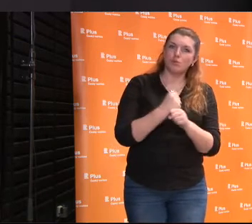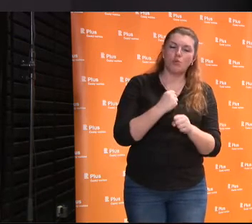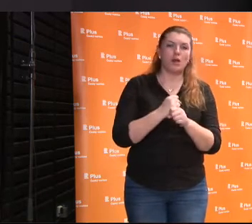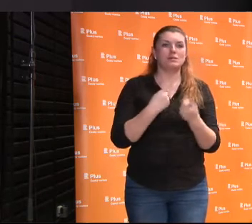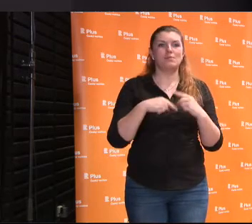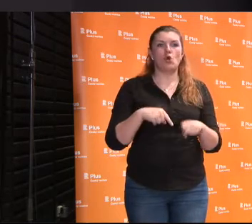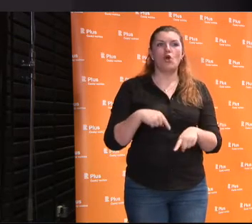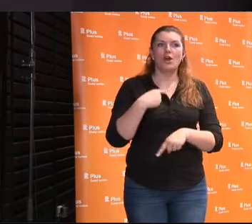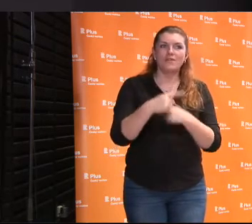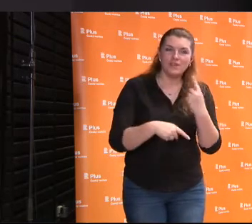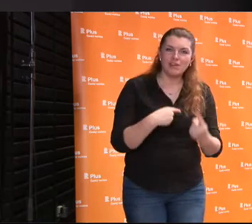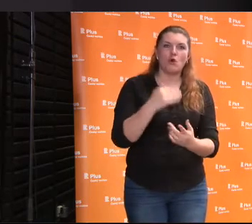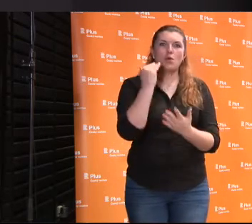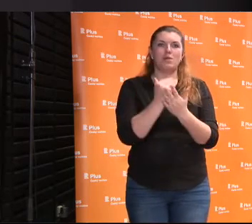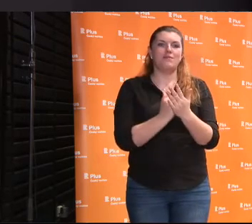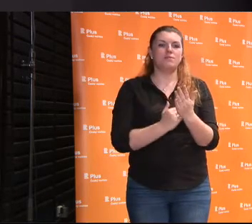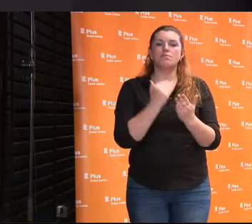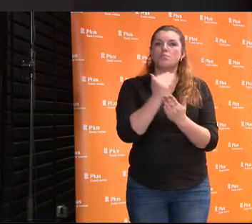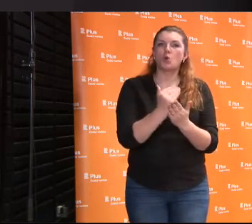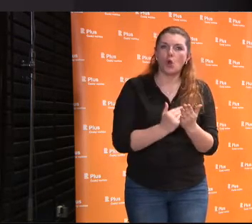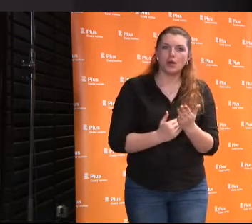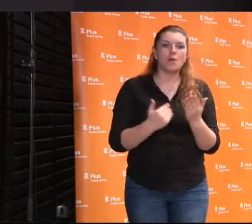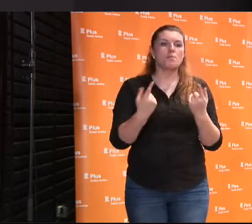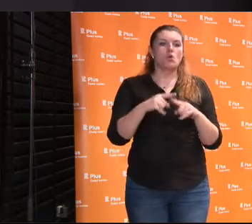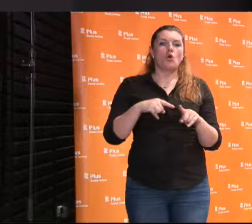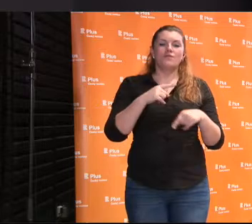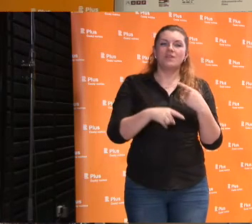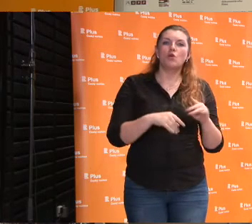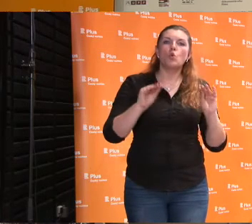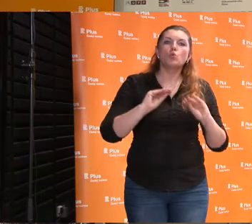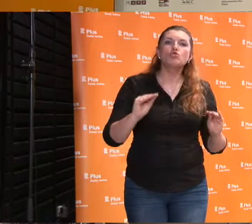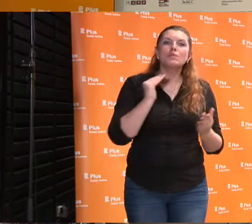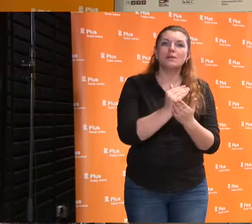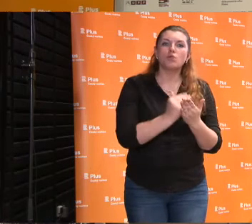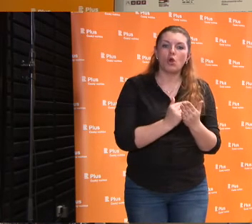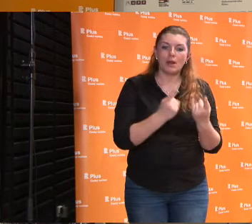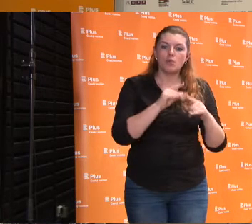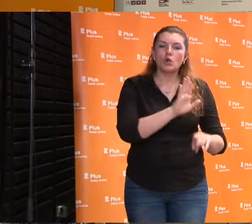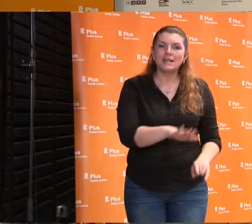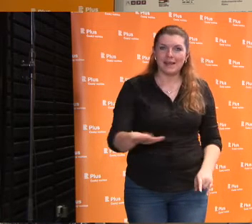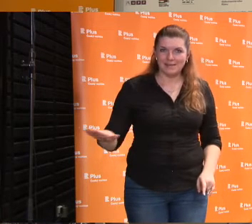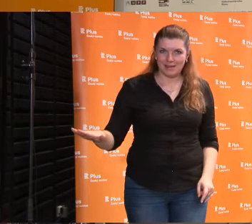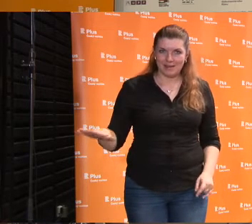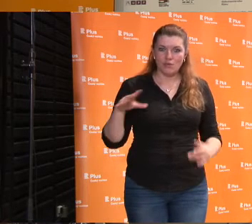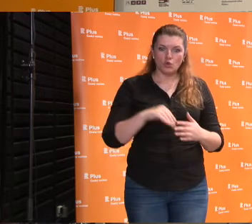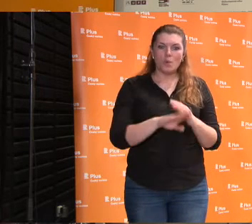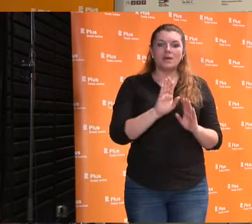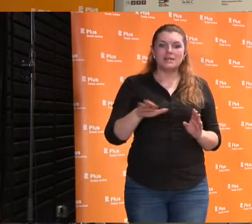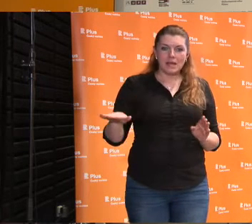na programech učebních, kde by ty děti se učily i vlastně